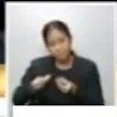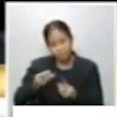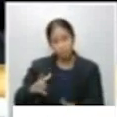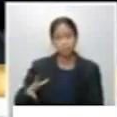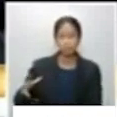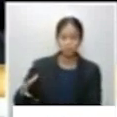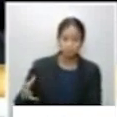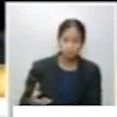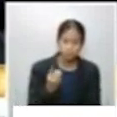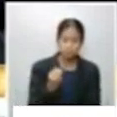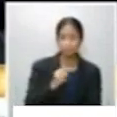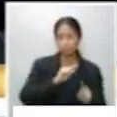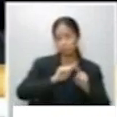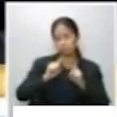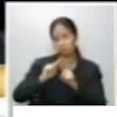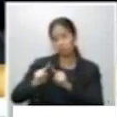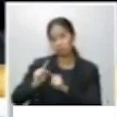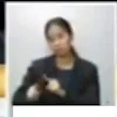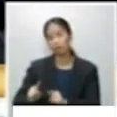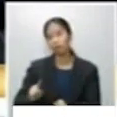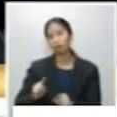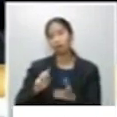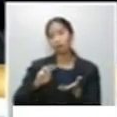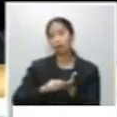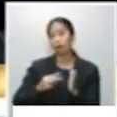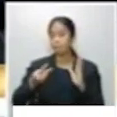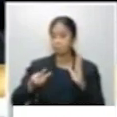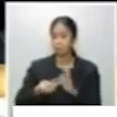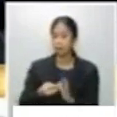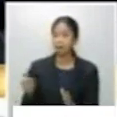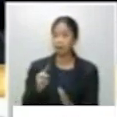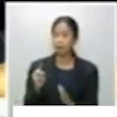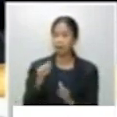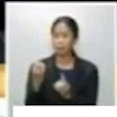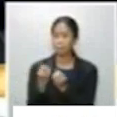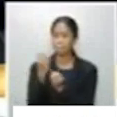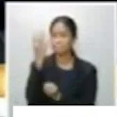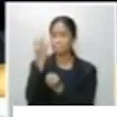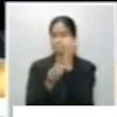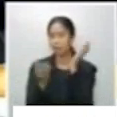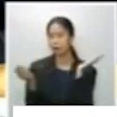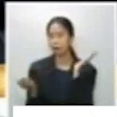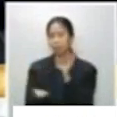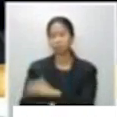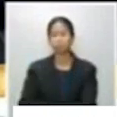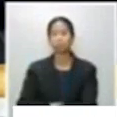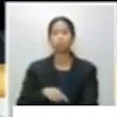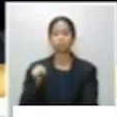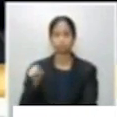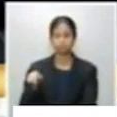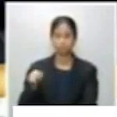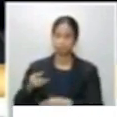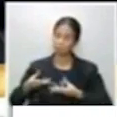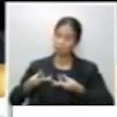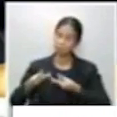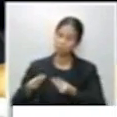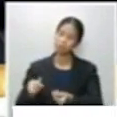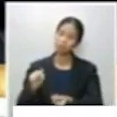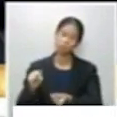ดๆให้เป็นการทำลายป่าทำให้เสียสภาพที่ดินที่หิน